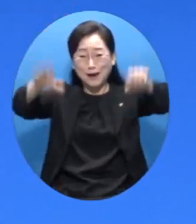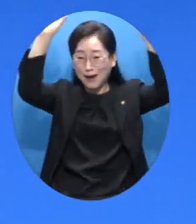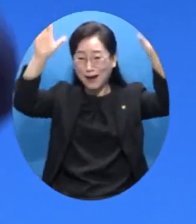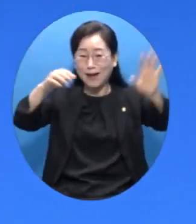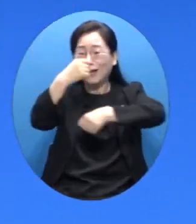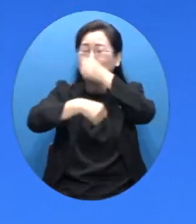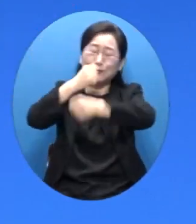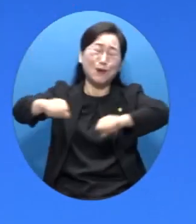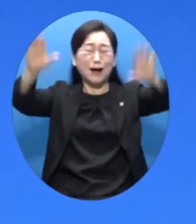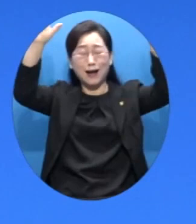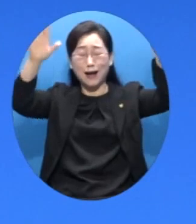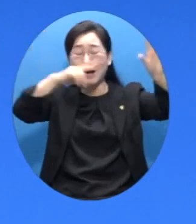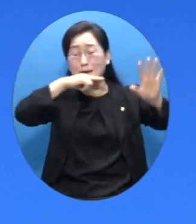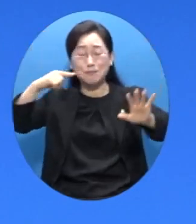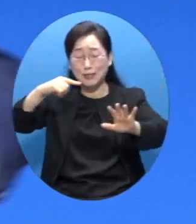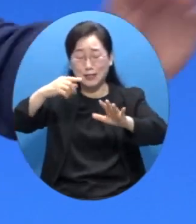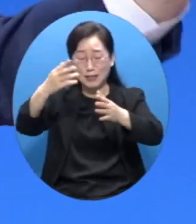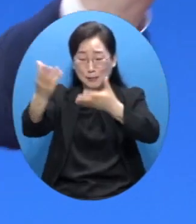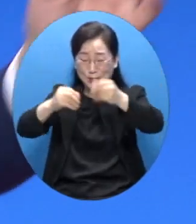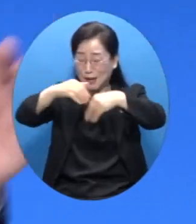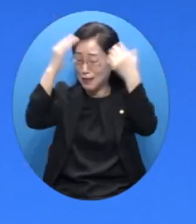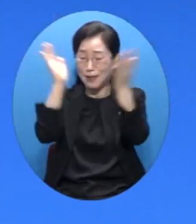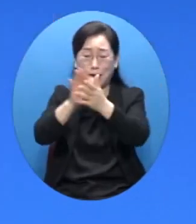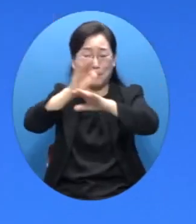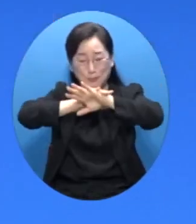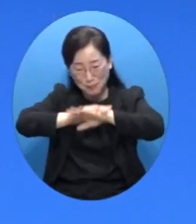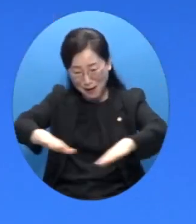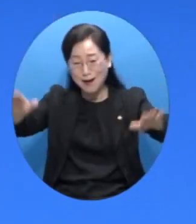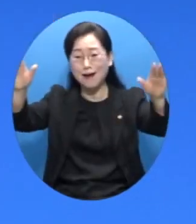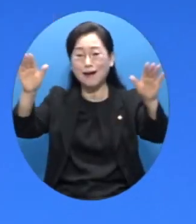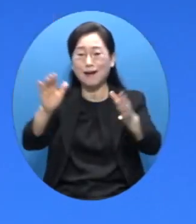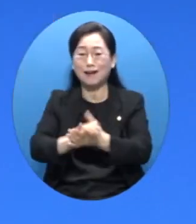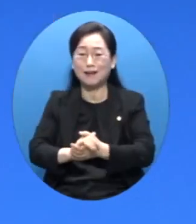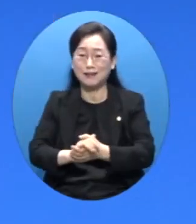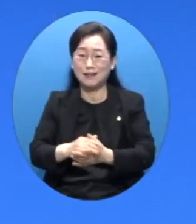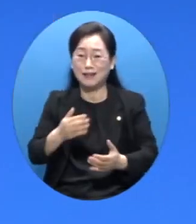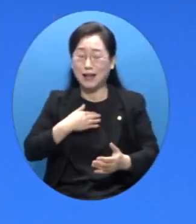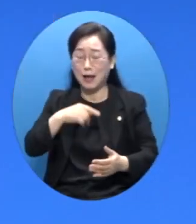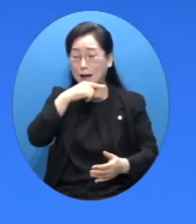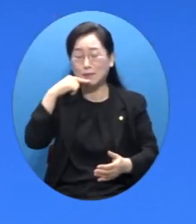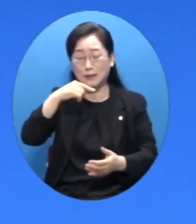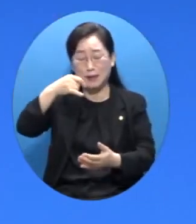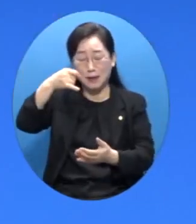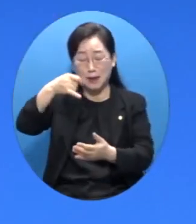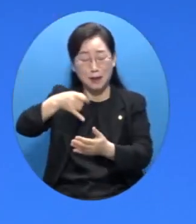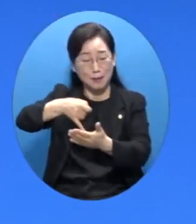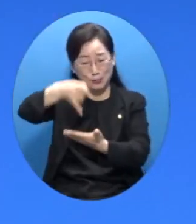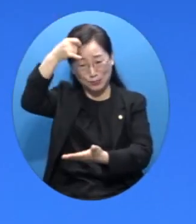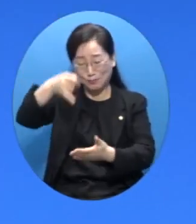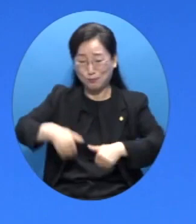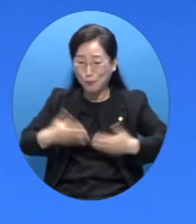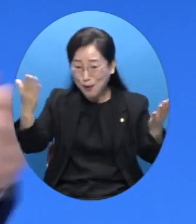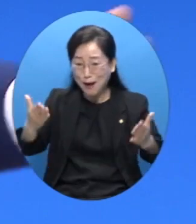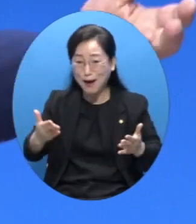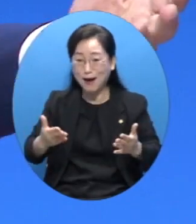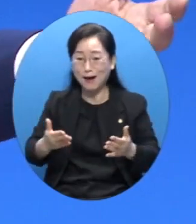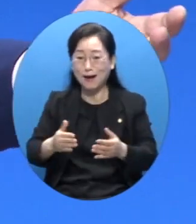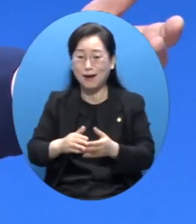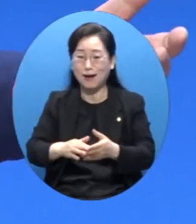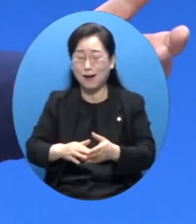자유함 받았다. 이제 모든 빚이 다 탕감되었다. 이제는 빚 없이 이제는 새롭게 살 수 있게 됐다.